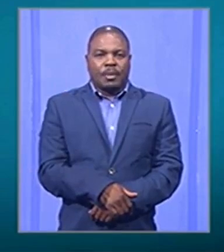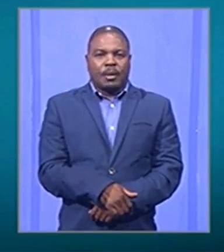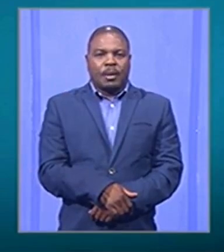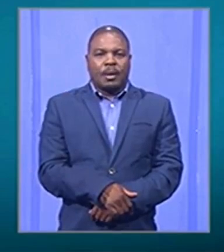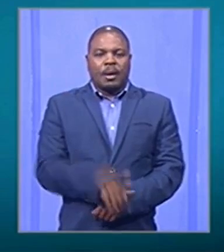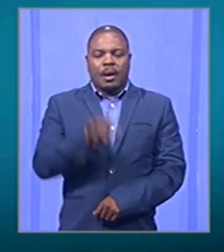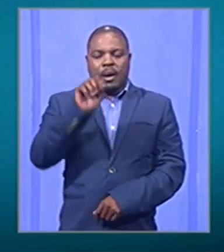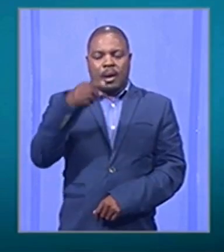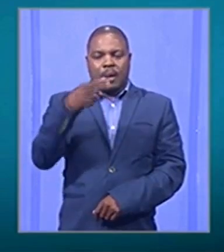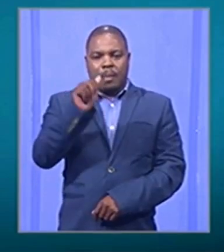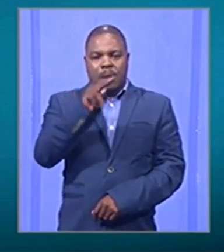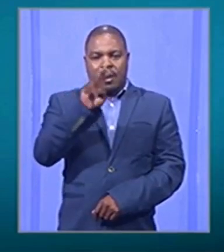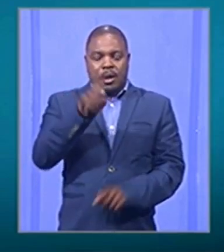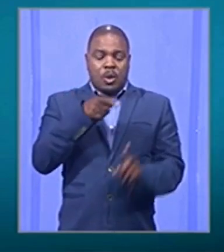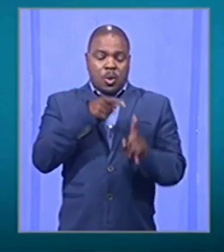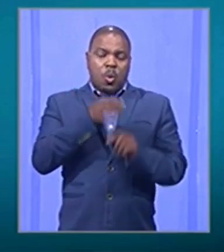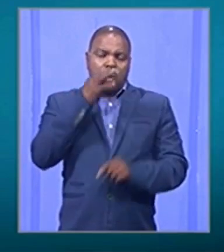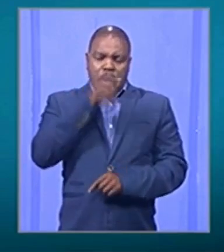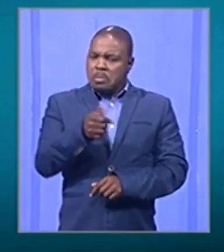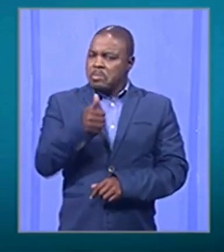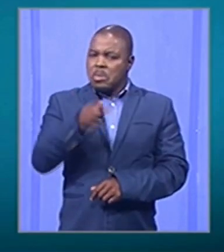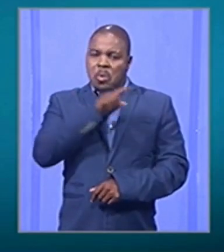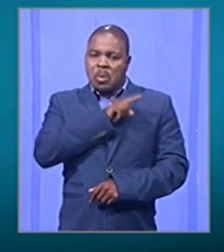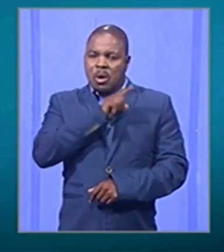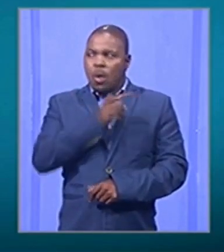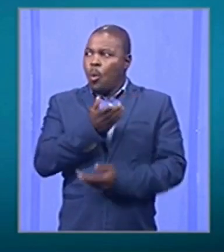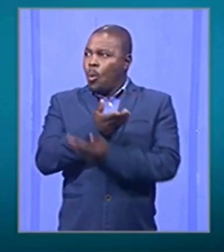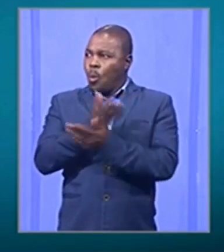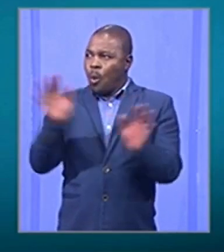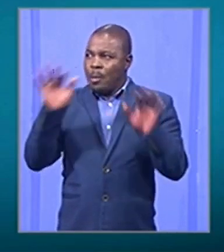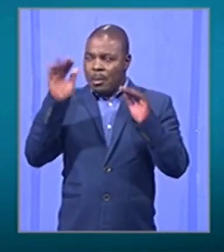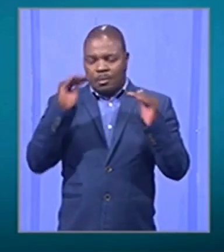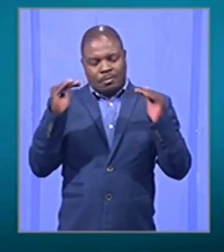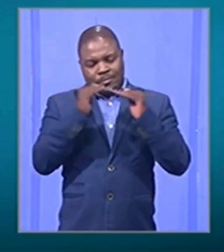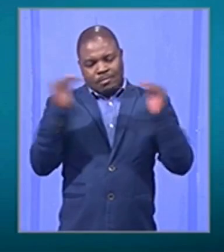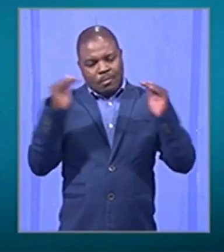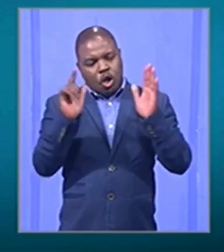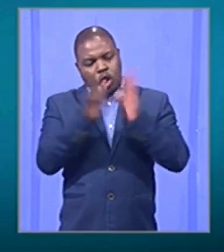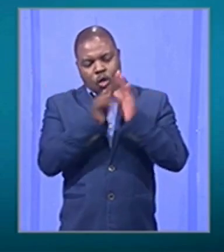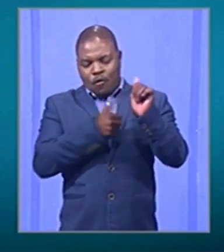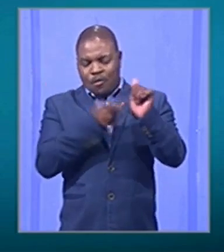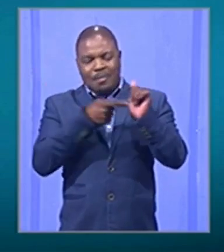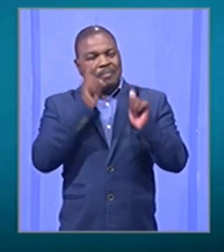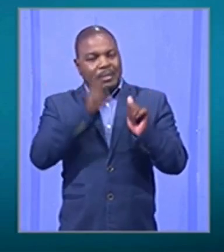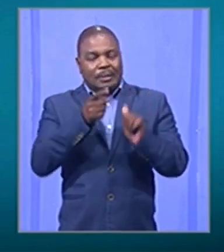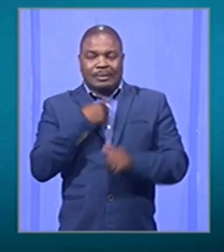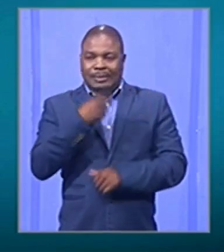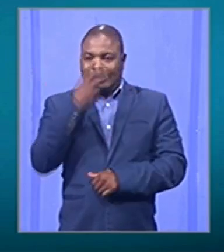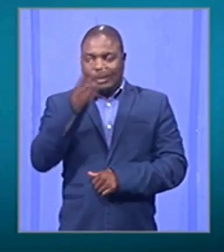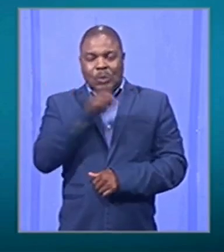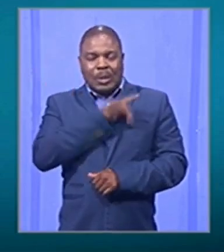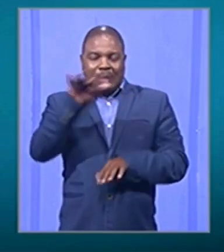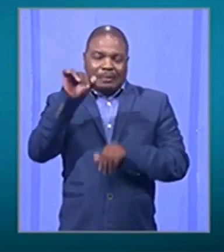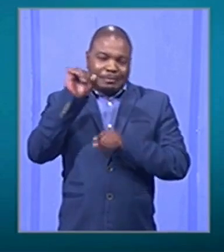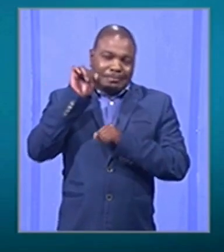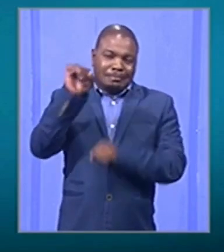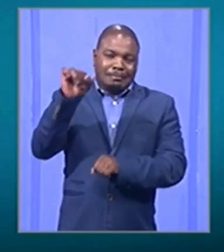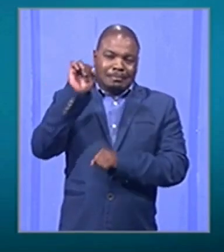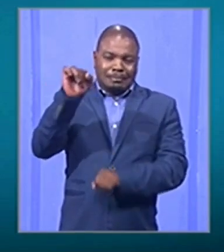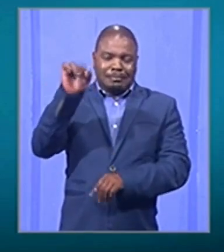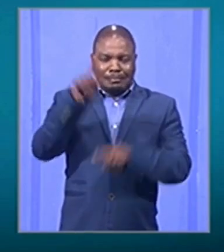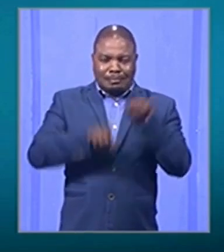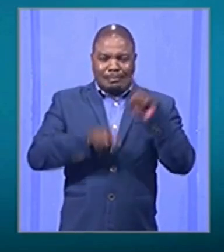Hane Saphane a re seo se sentle gore ga go yo kwa godimo ga molao re tshaba fela go bona boipelaetso ka mokgwa